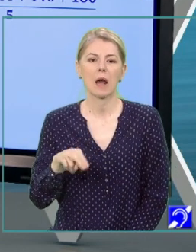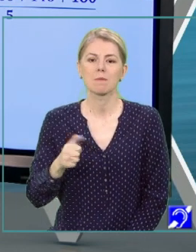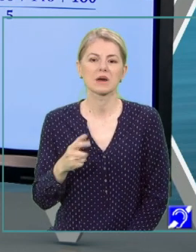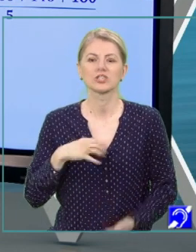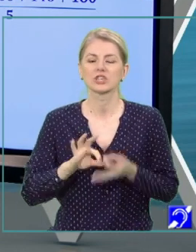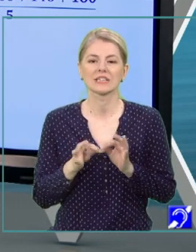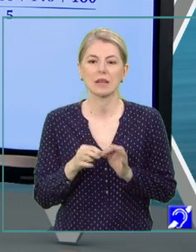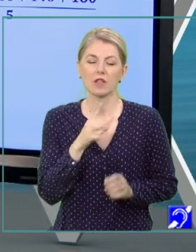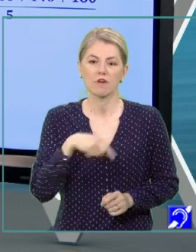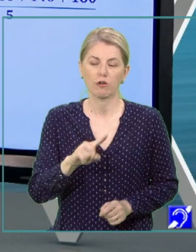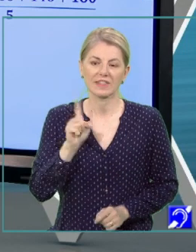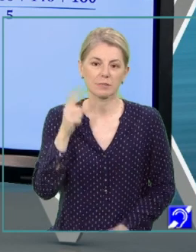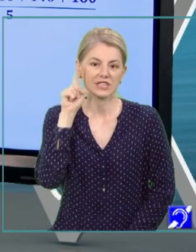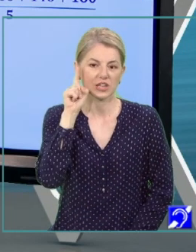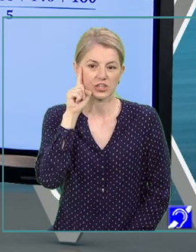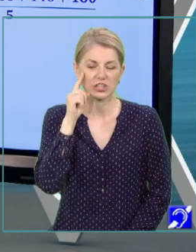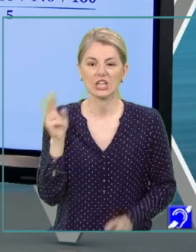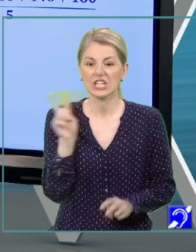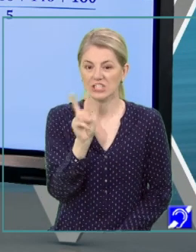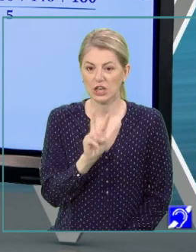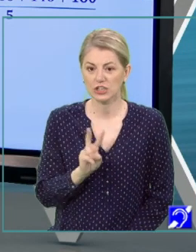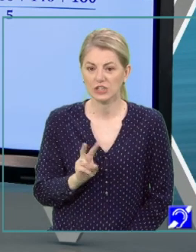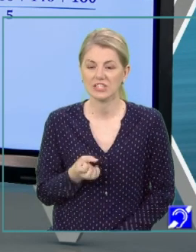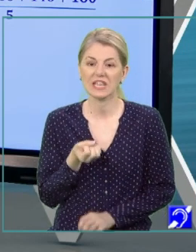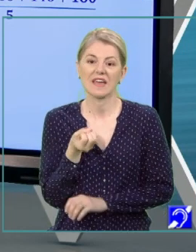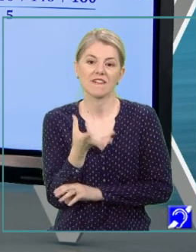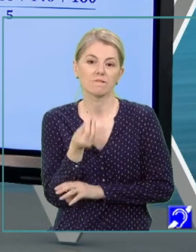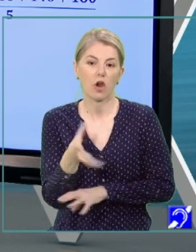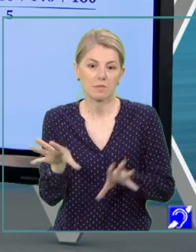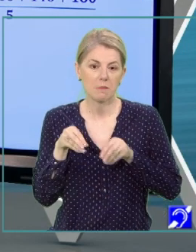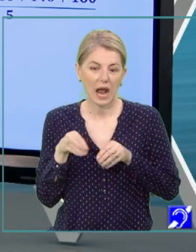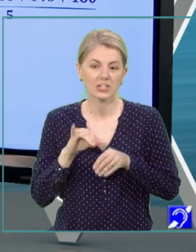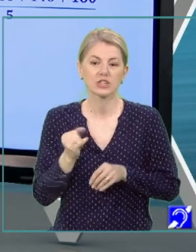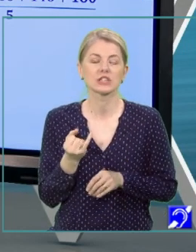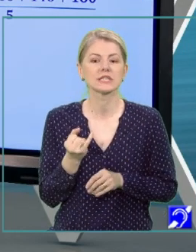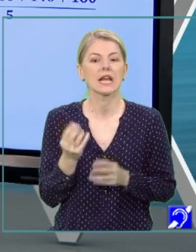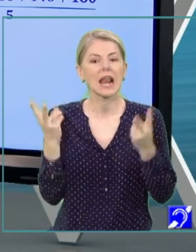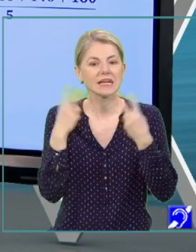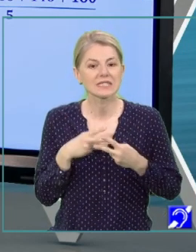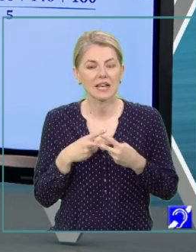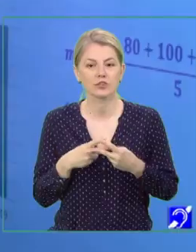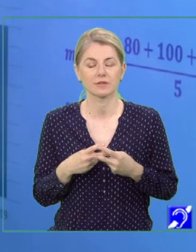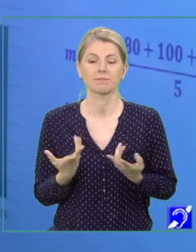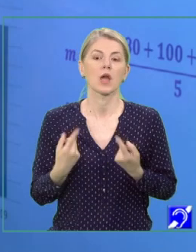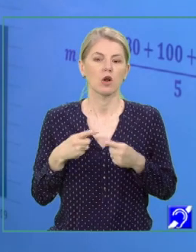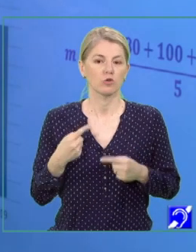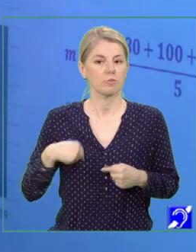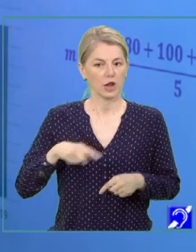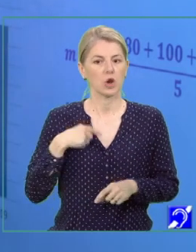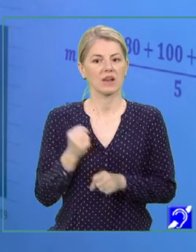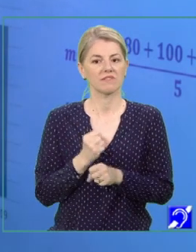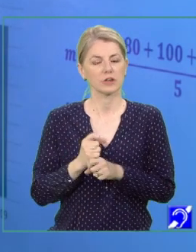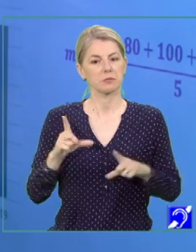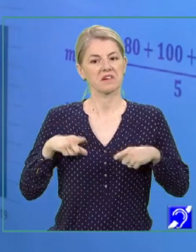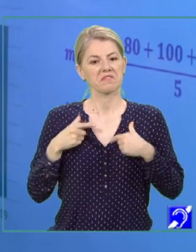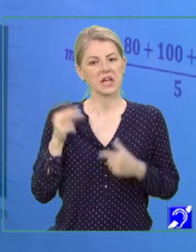diagramă în care voi trebuie să știți, să citiți niște informații și să le interpretați. Lucru pe care noi îl facem și în